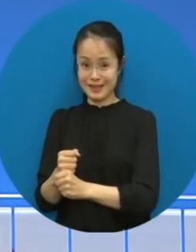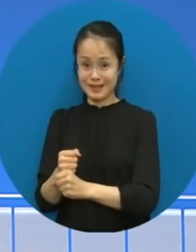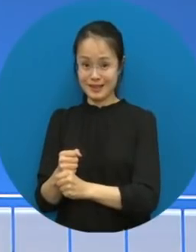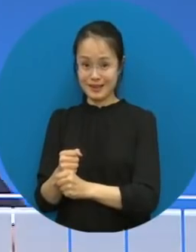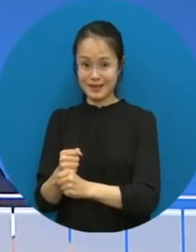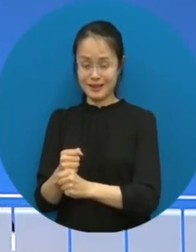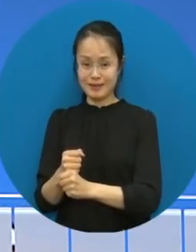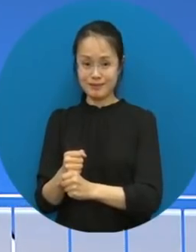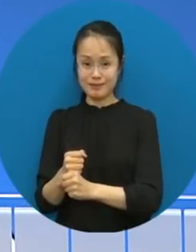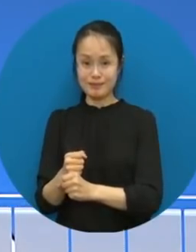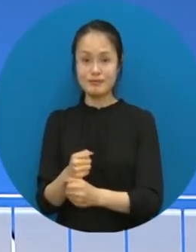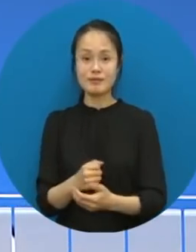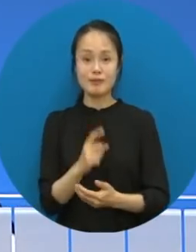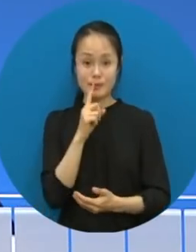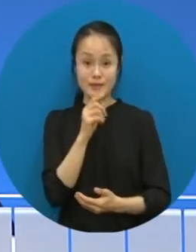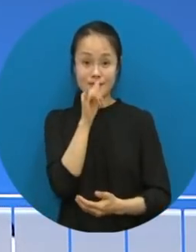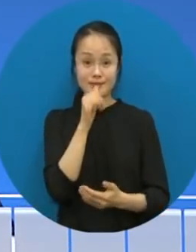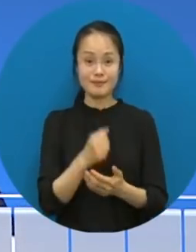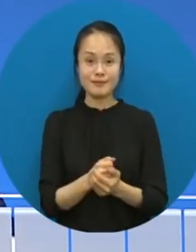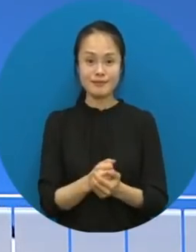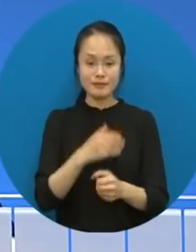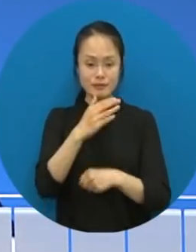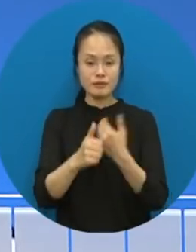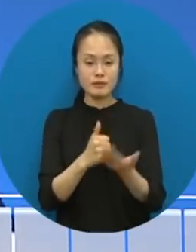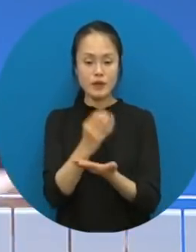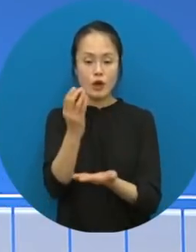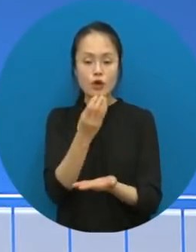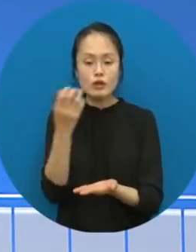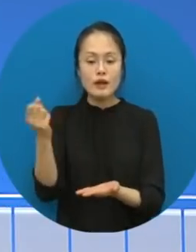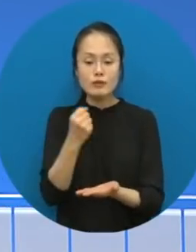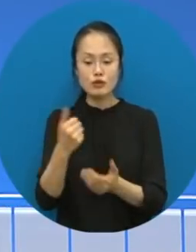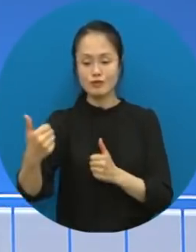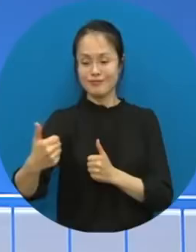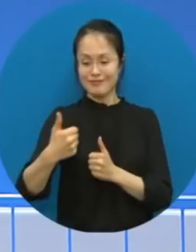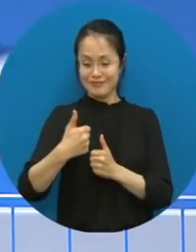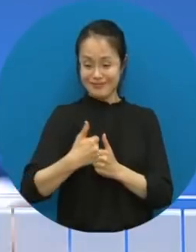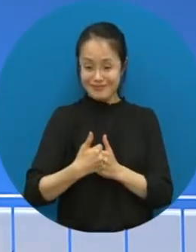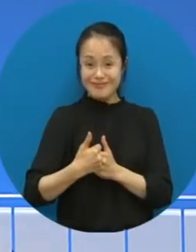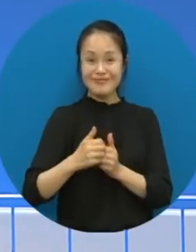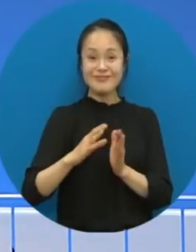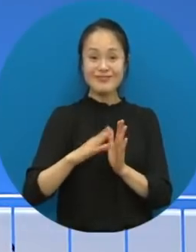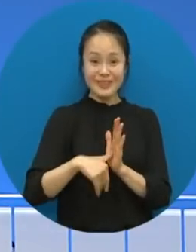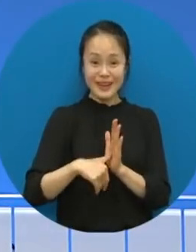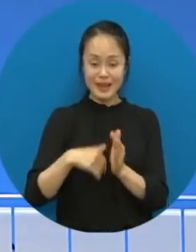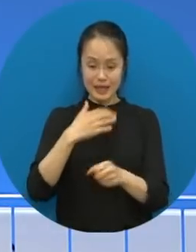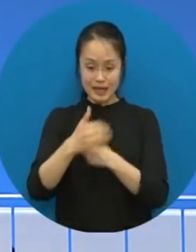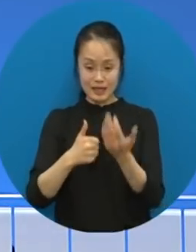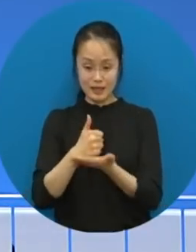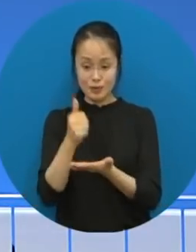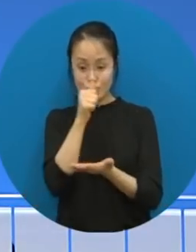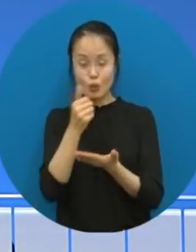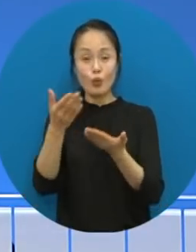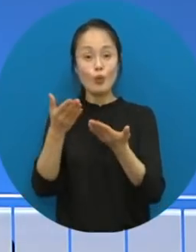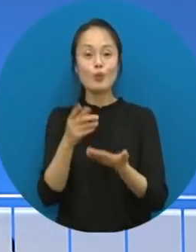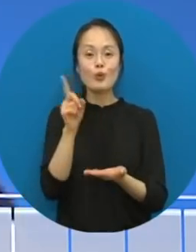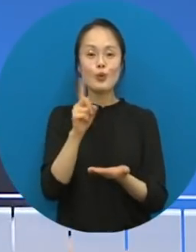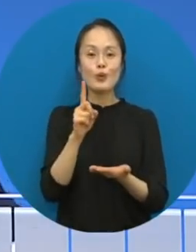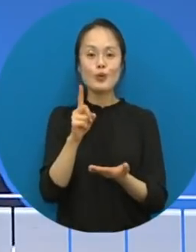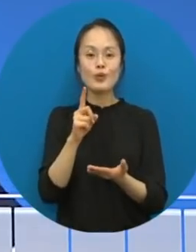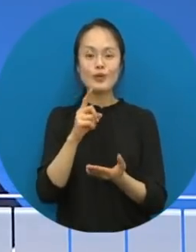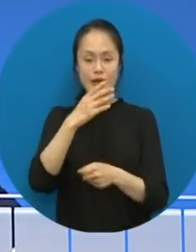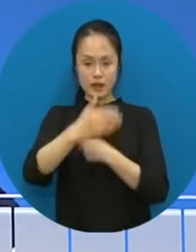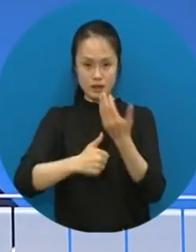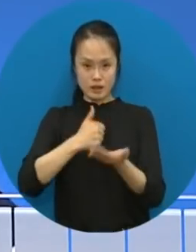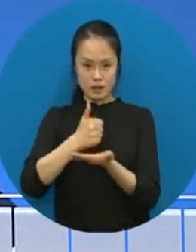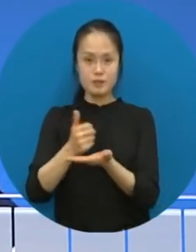하나님께서 우리에게 거룩함으로 다가오셨을 때 하나님께서 스스로를 우리에게 이렇게 소개를 하십니다. 나는